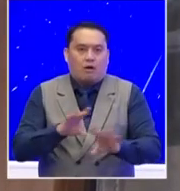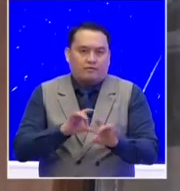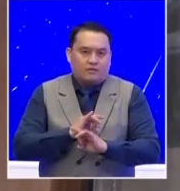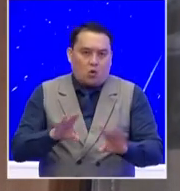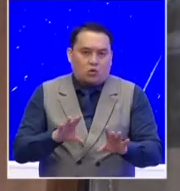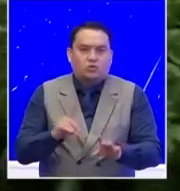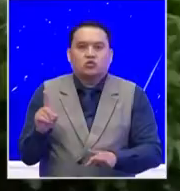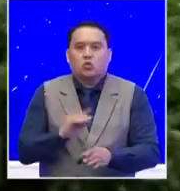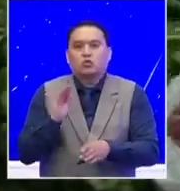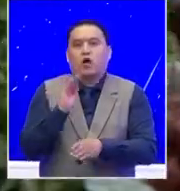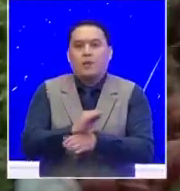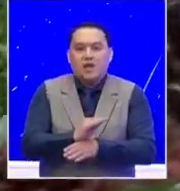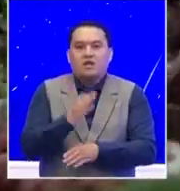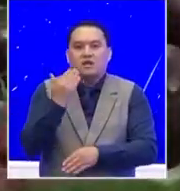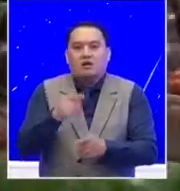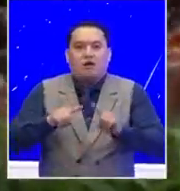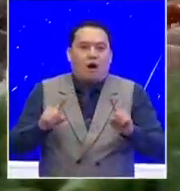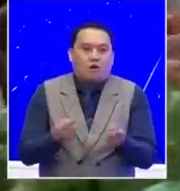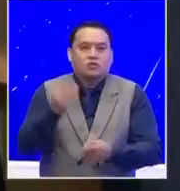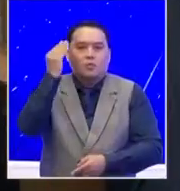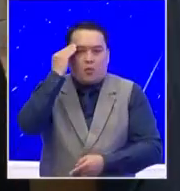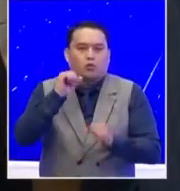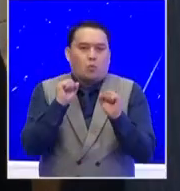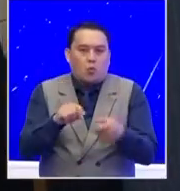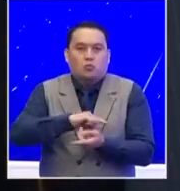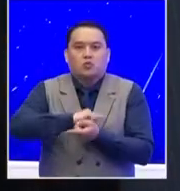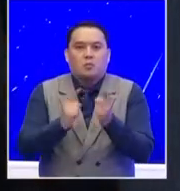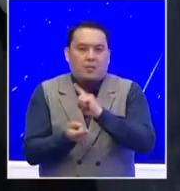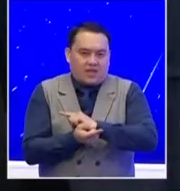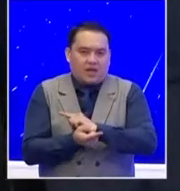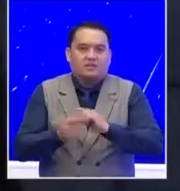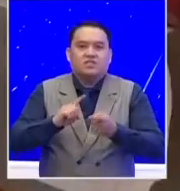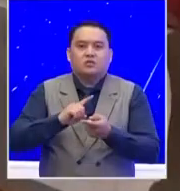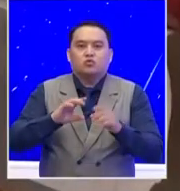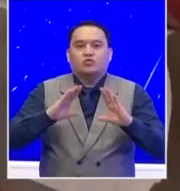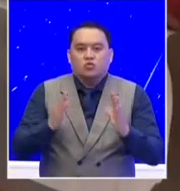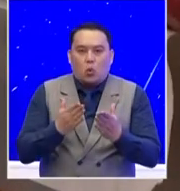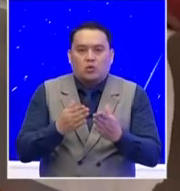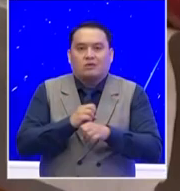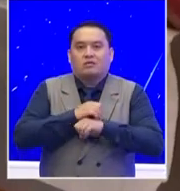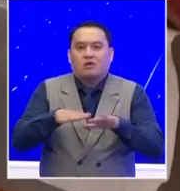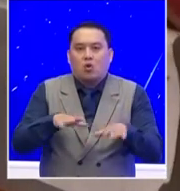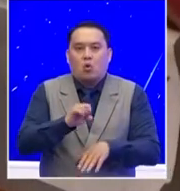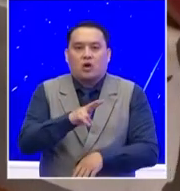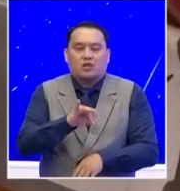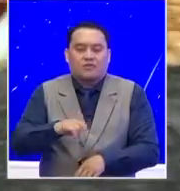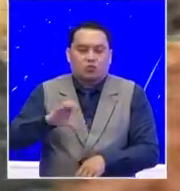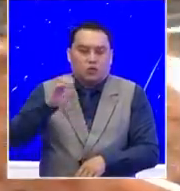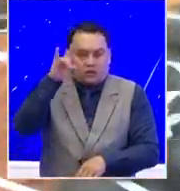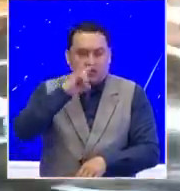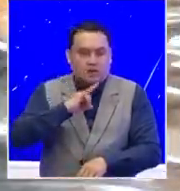брифинге. Добавим, сроки и ограничительные режимы могут поменяться в связи с изменением ситуации по распространению коронавируса в